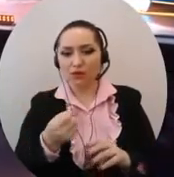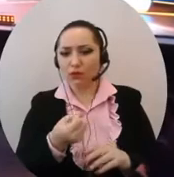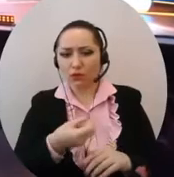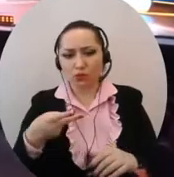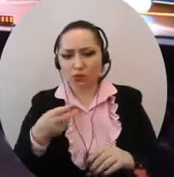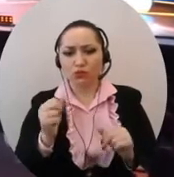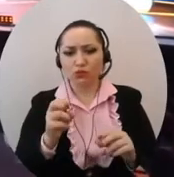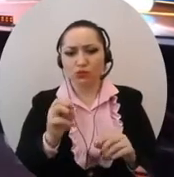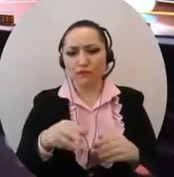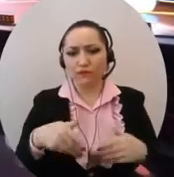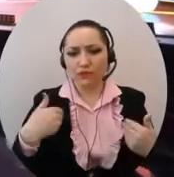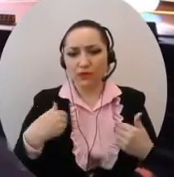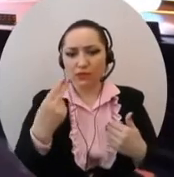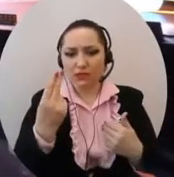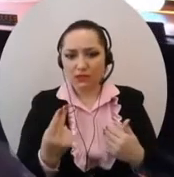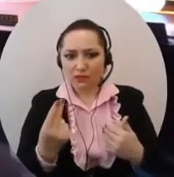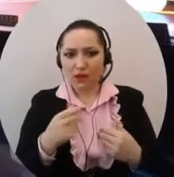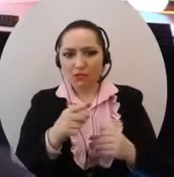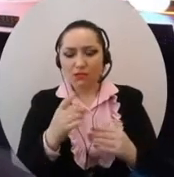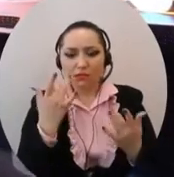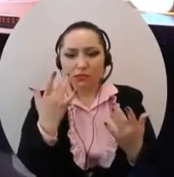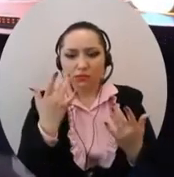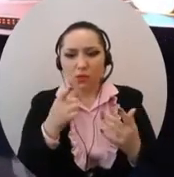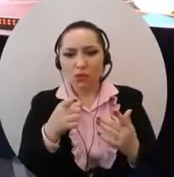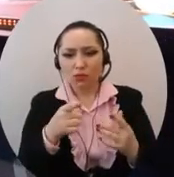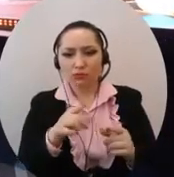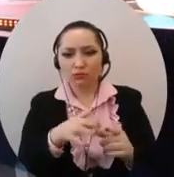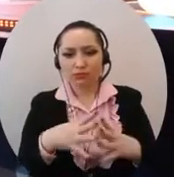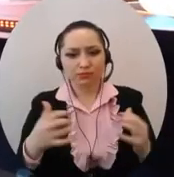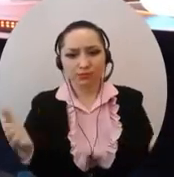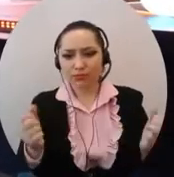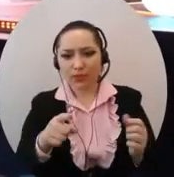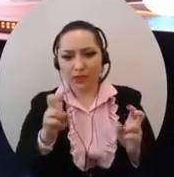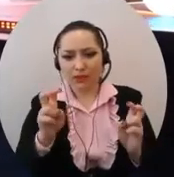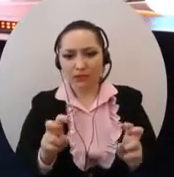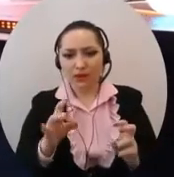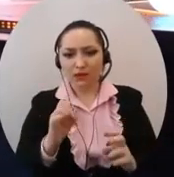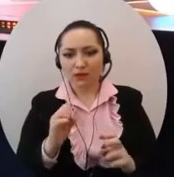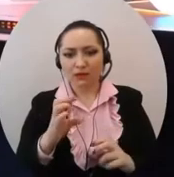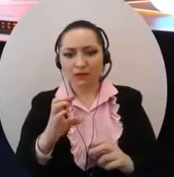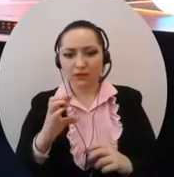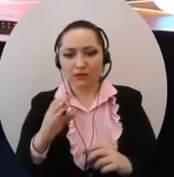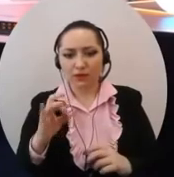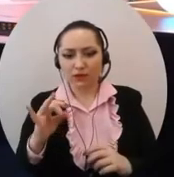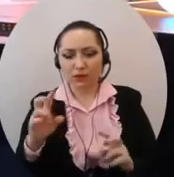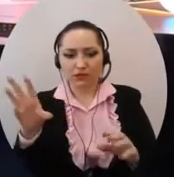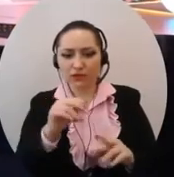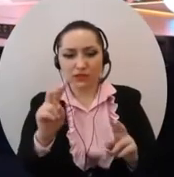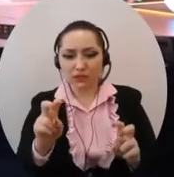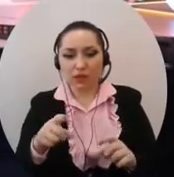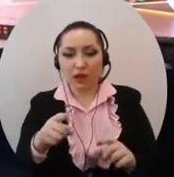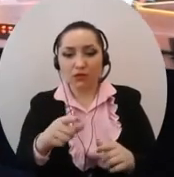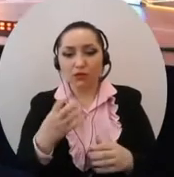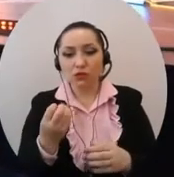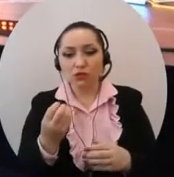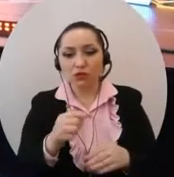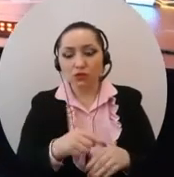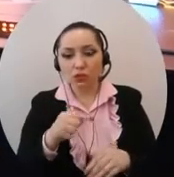С. Косметологи вот прямо на ресвератроле все сидят. И на самом деле оно еще и более стойкое, и более сильное.